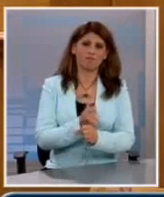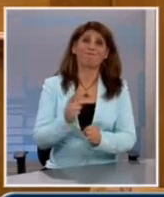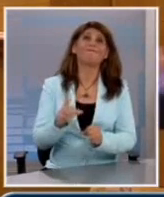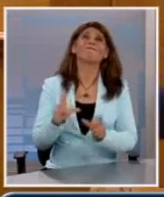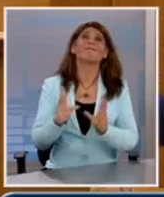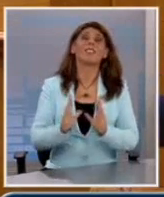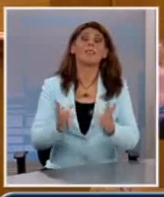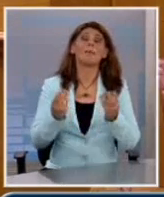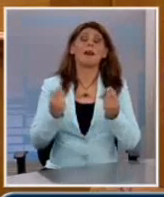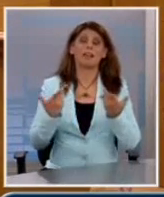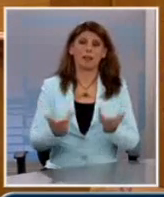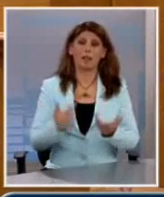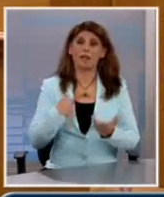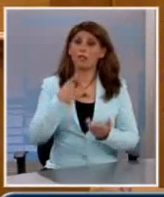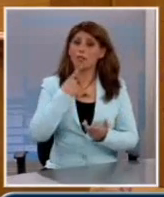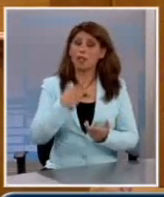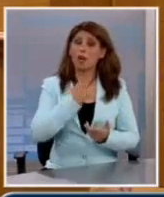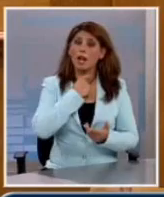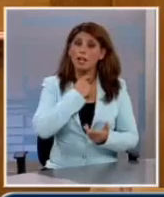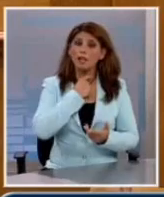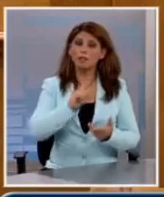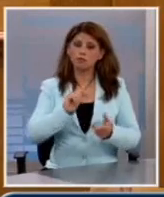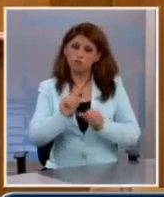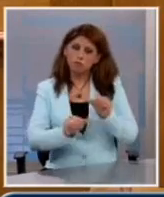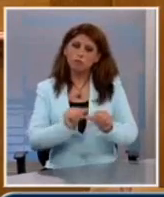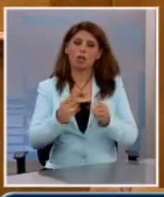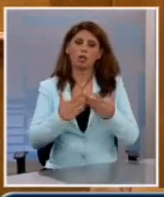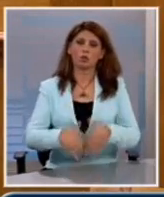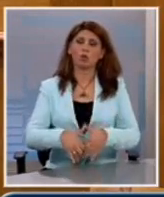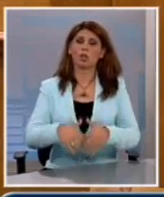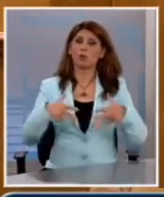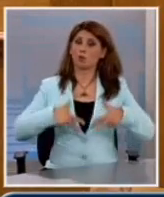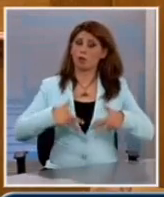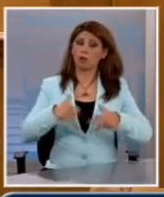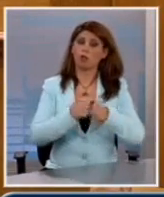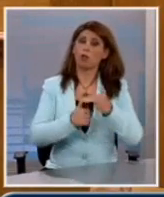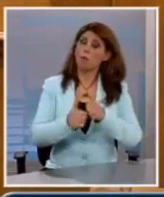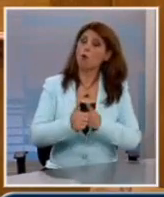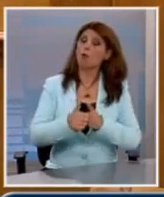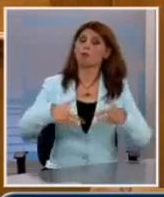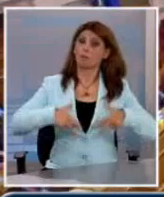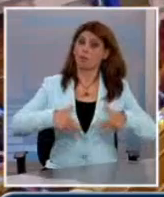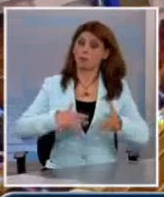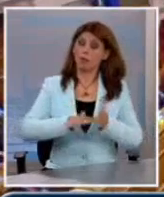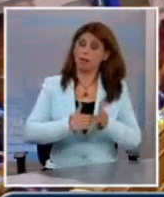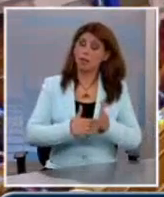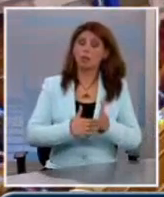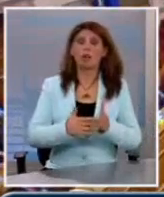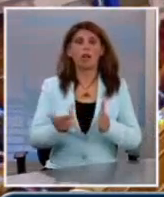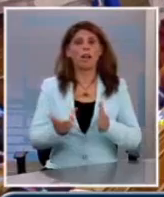δεν αναφέρομαι βεβαίως στην ανάγκη εξορθολογισμού της λειτουργίας του κράτους, των δομών του, των υπαλλήλων του. Αναφέρομαι σε